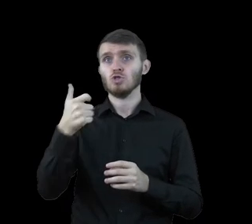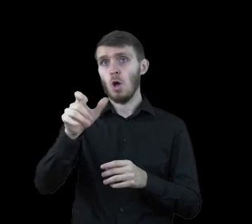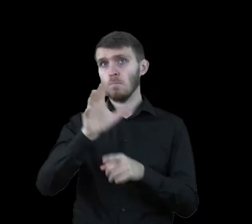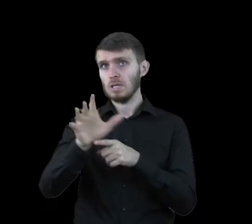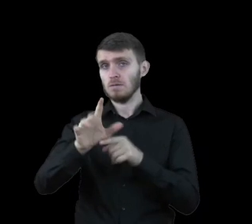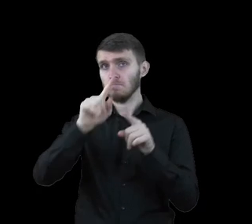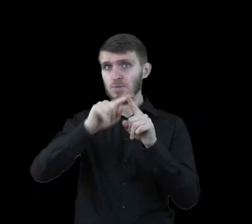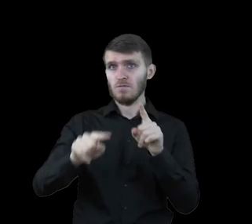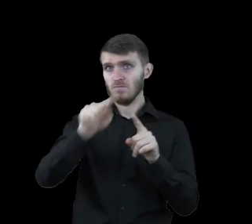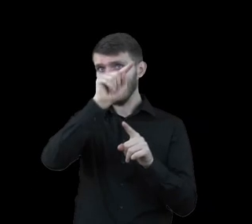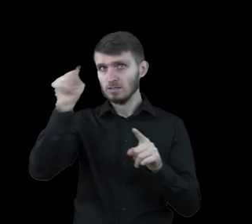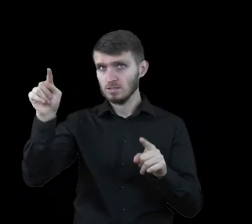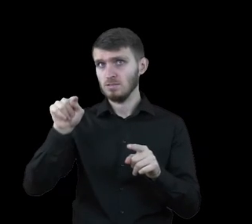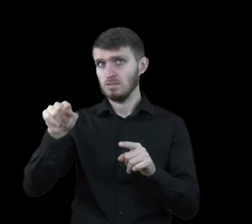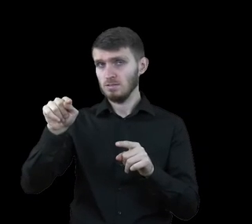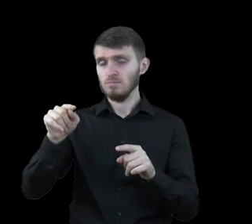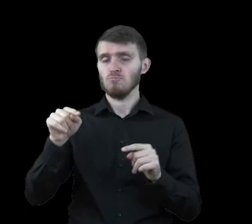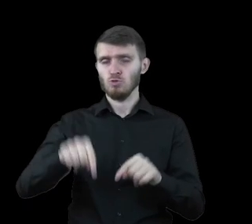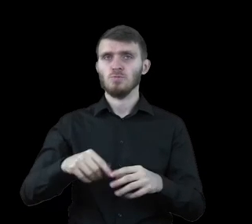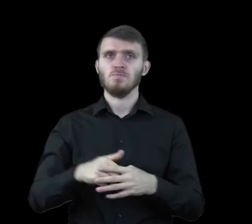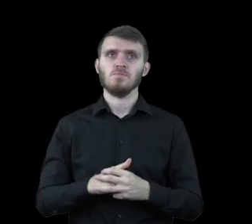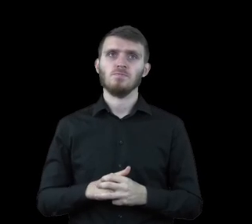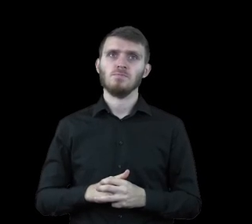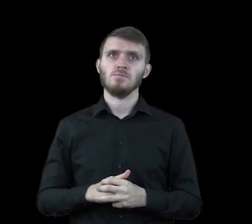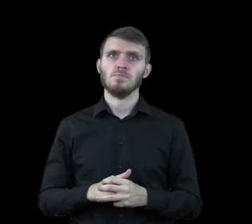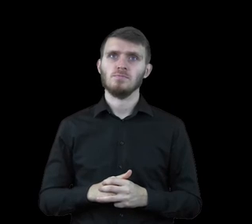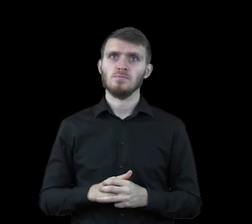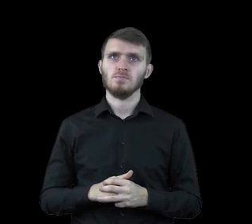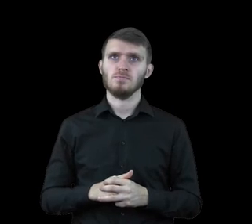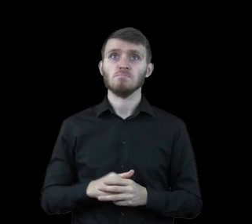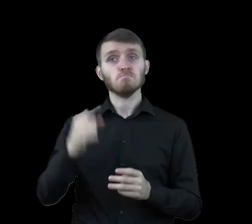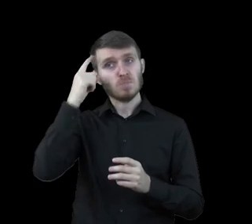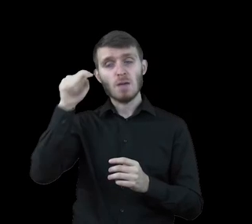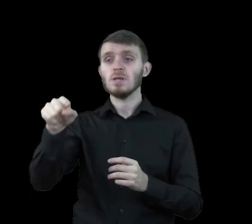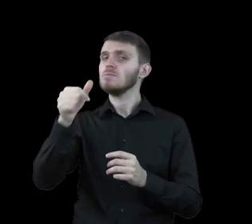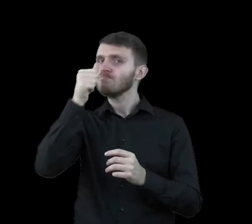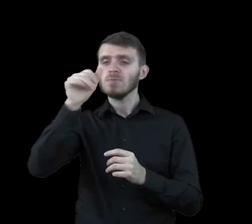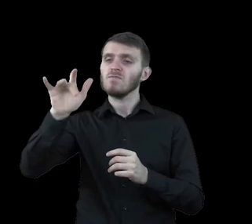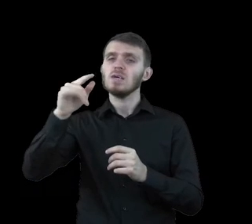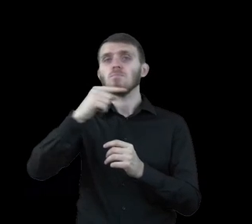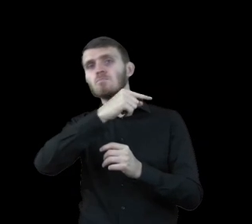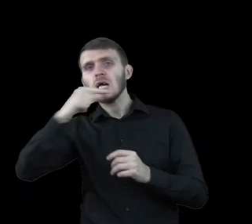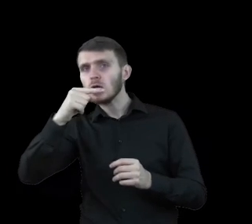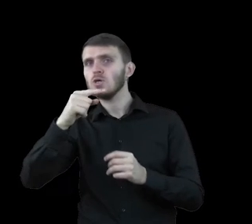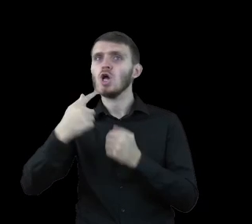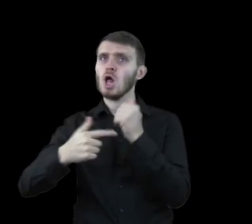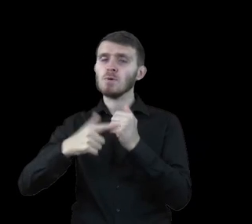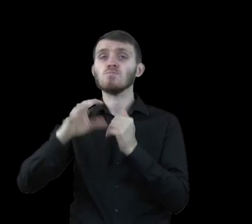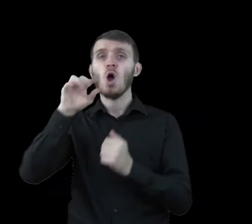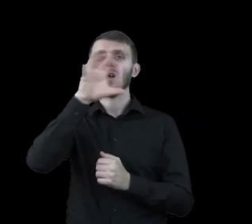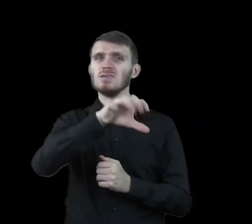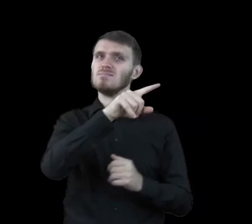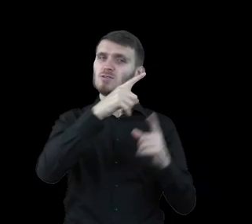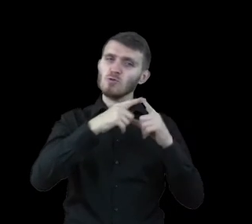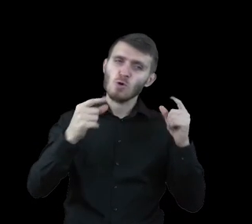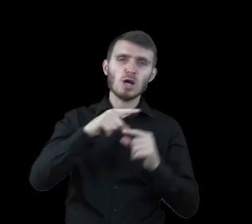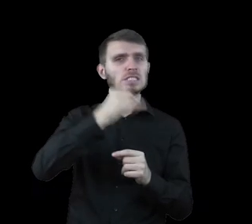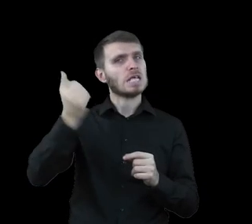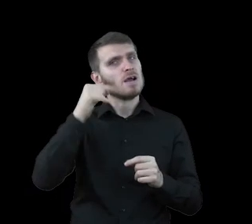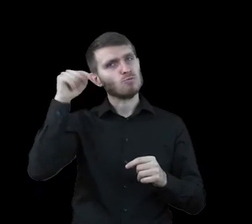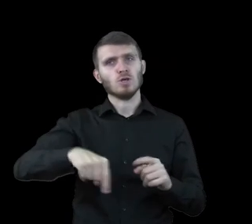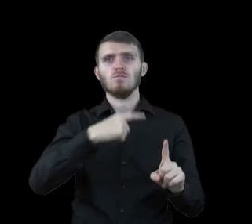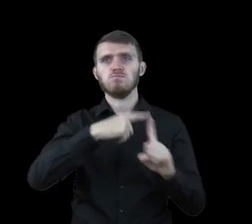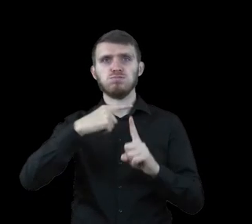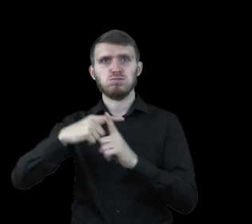ale jesteśmy w geometrii i te wartości nie mogą być ujemne, bo długość tego boku musi być dodatnia. No bo długości nie mogą być